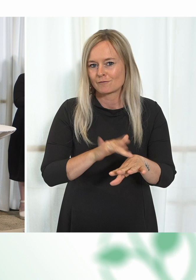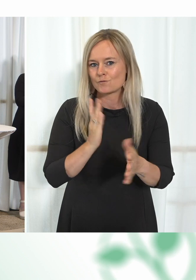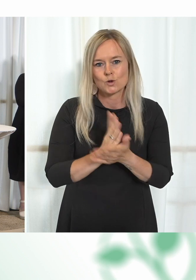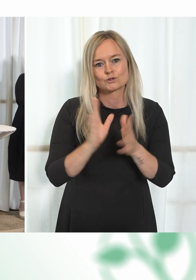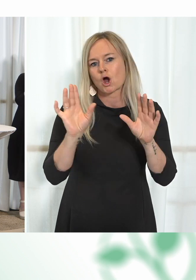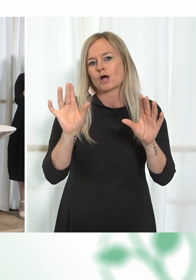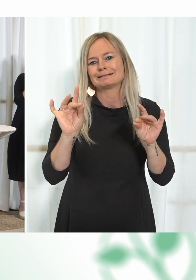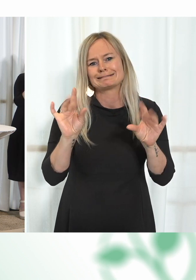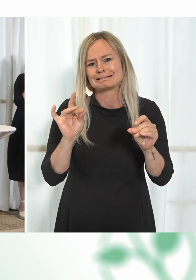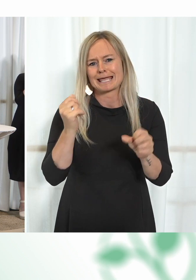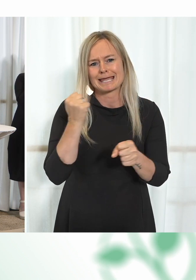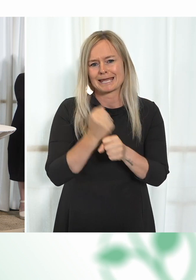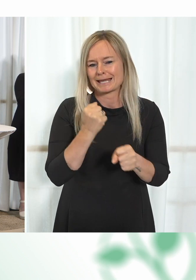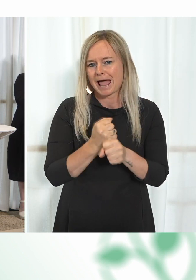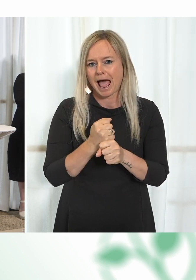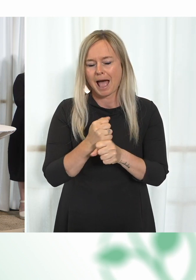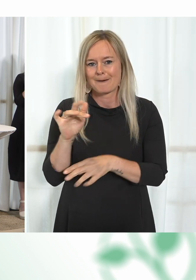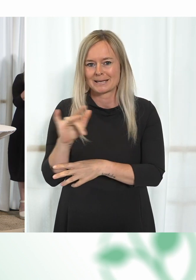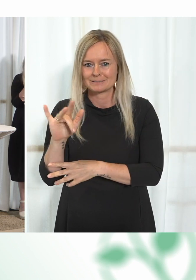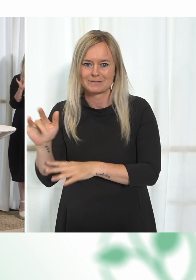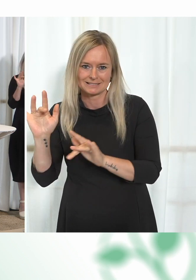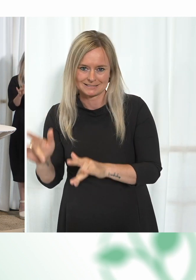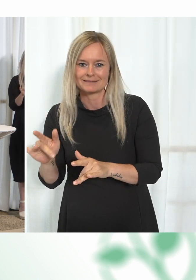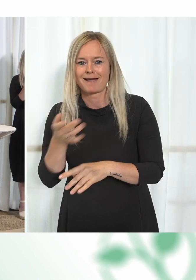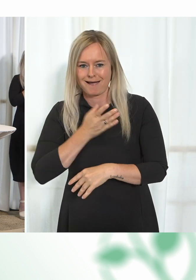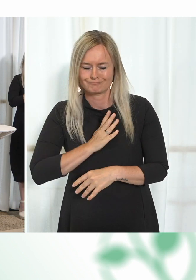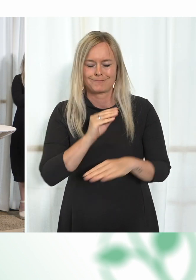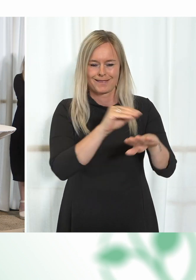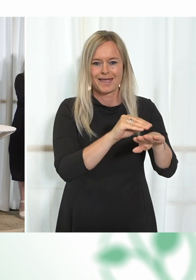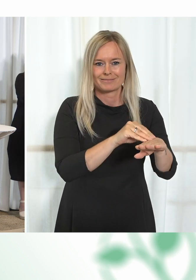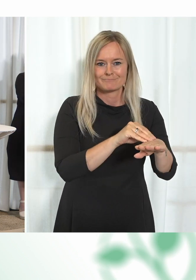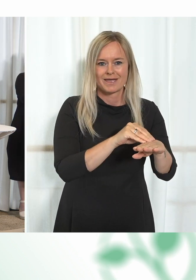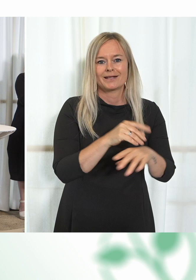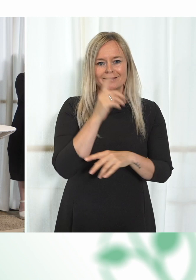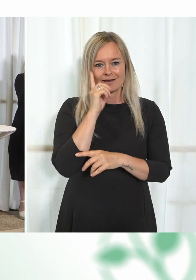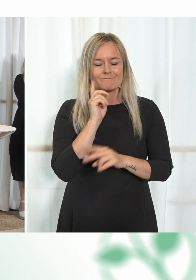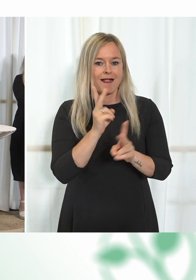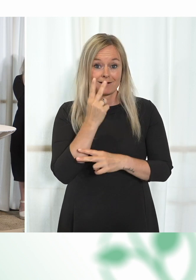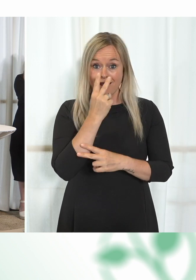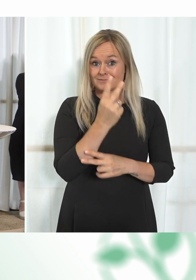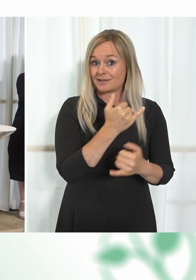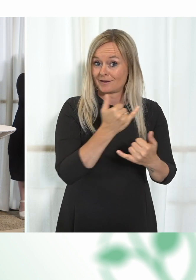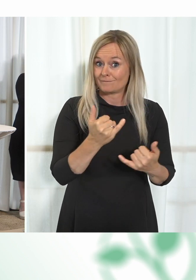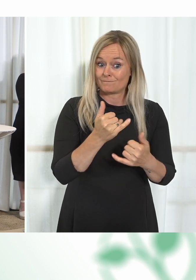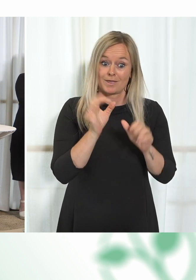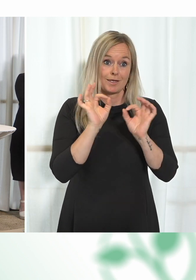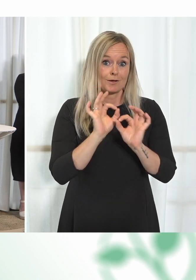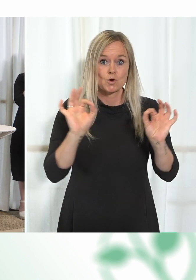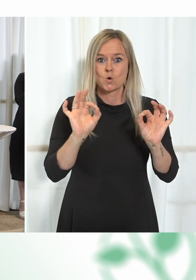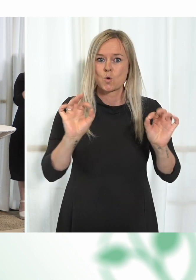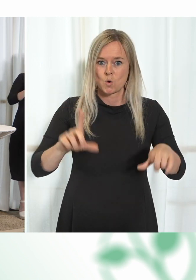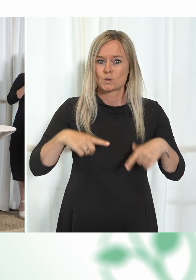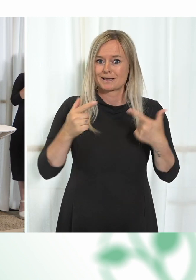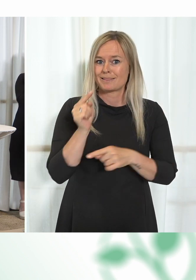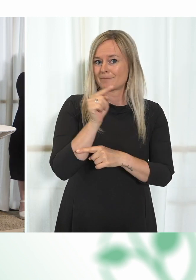überlegen, weil das natürlich toll ist, zu sehen, wie in einem großen Unternehmen das auch gelebt wird. Herzlichen Dank auf jeden Fall für die Beispiele und